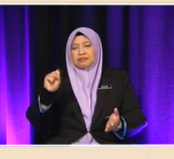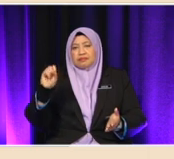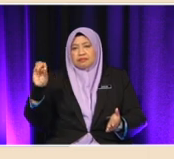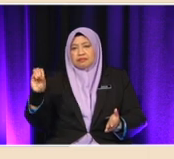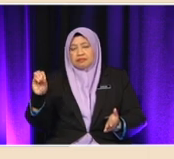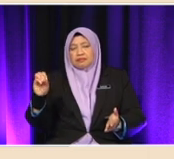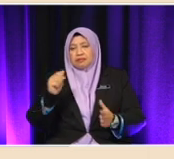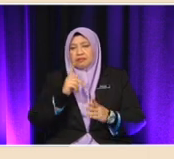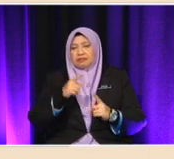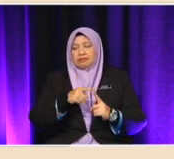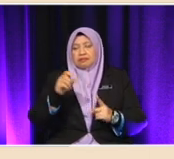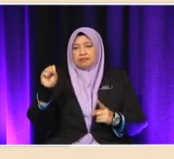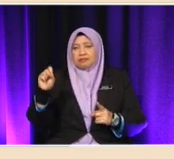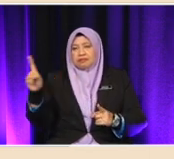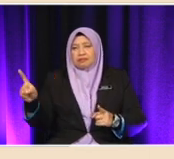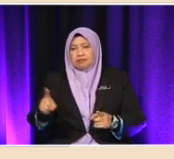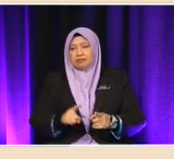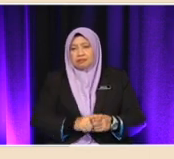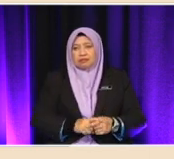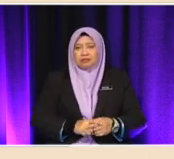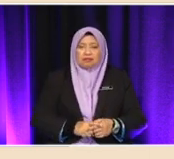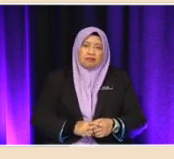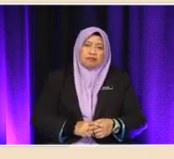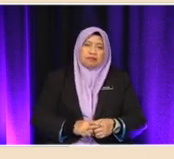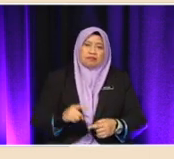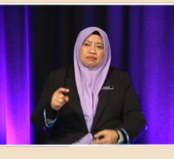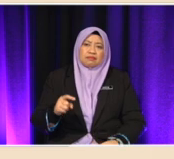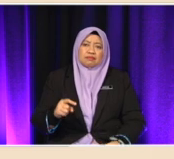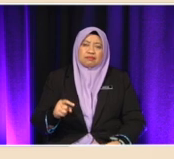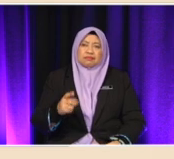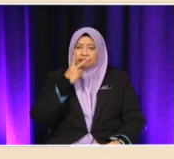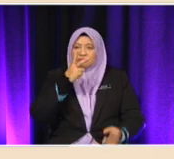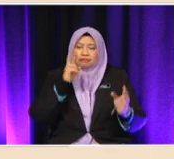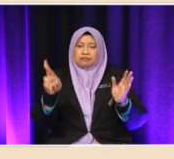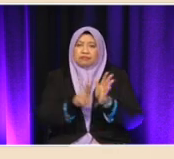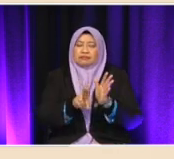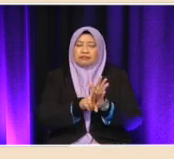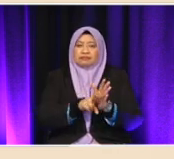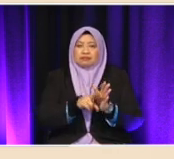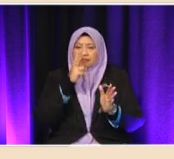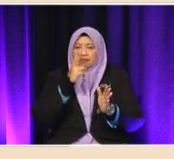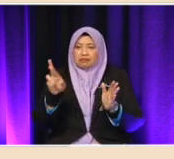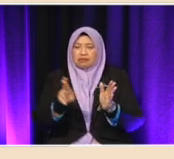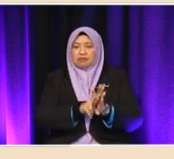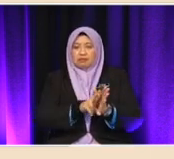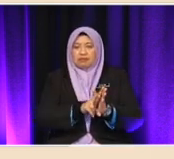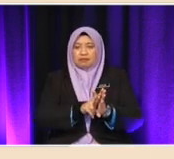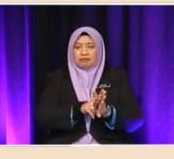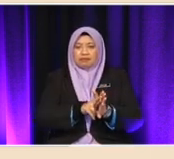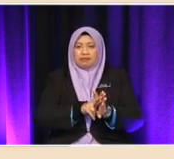S1 S1 s0 ke S1 ke S1 es0 es0 kepada